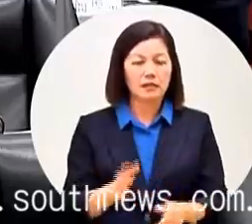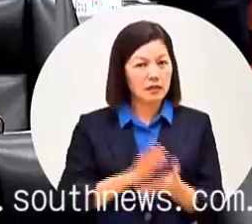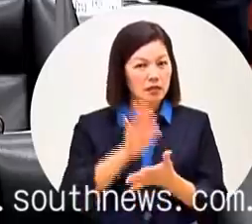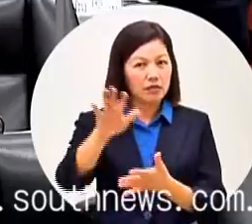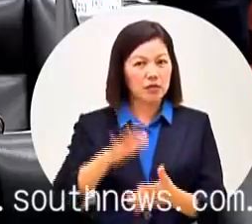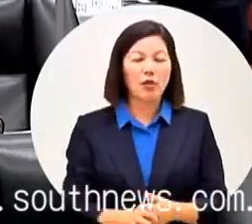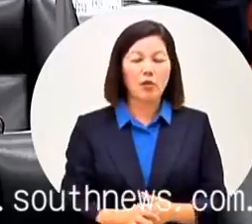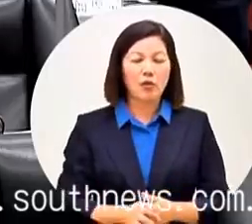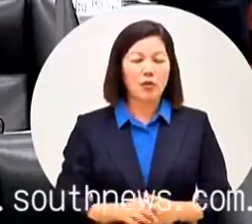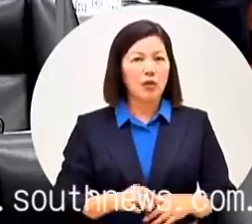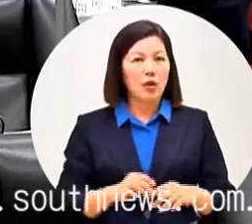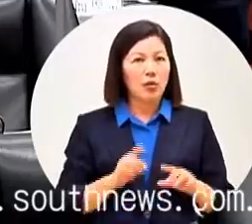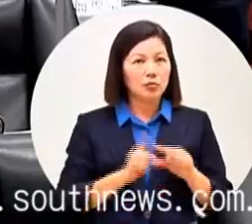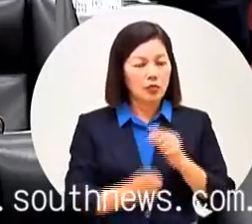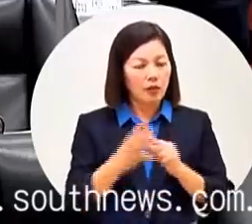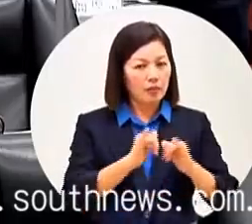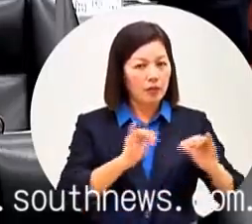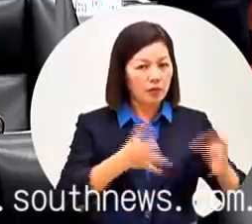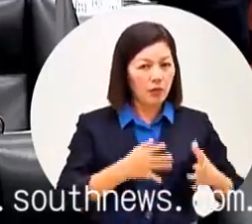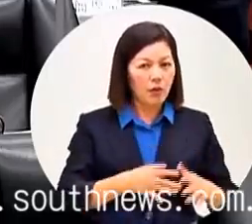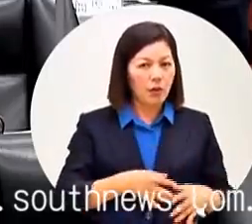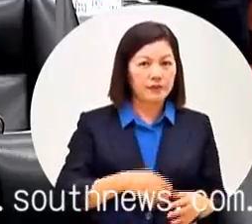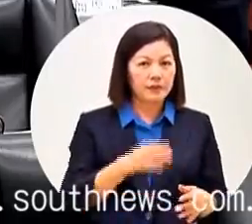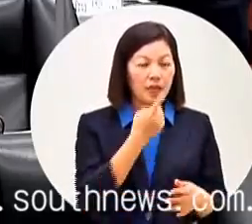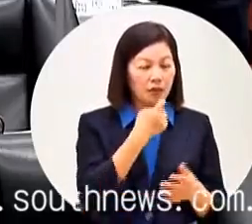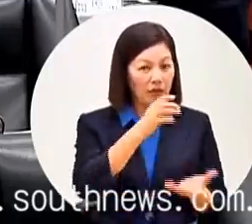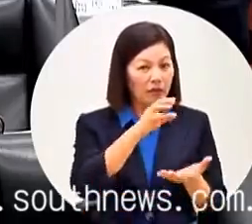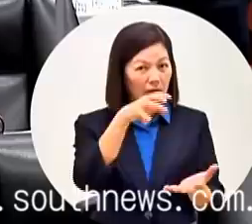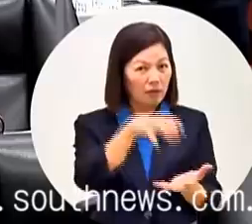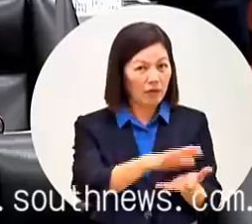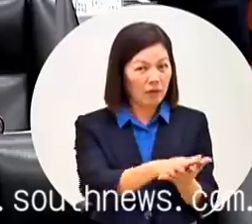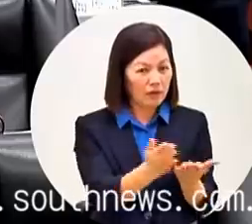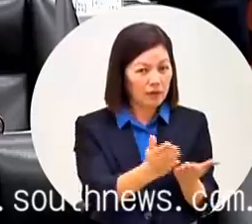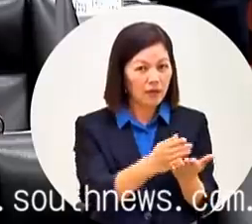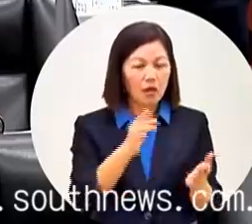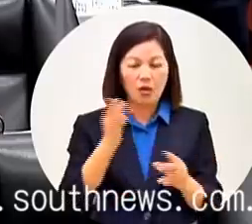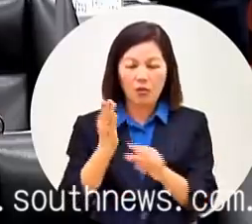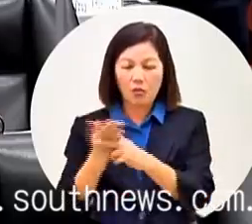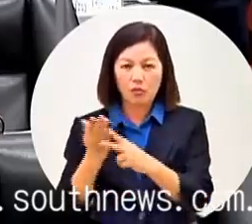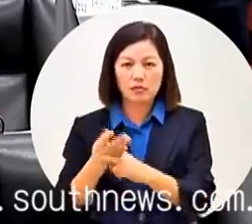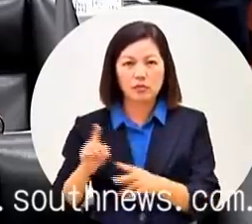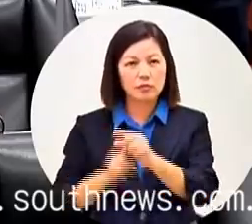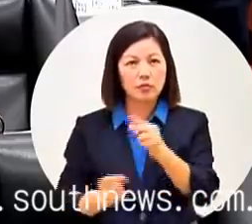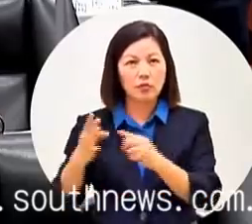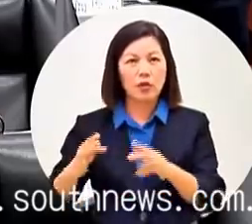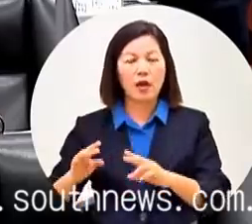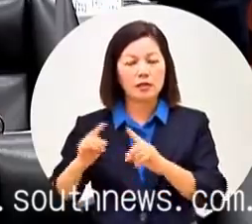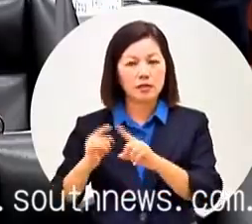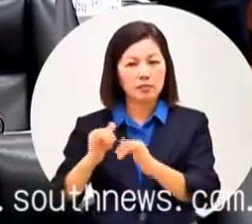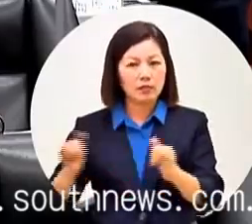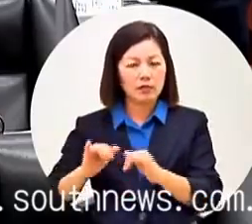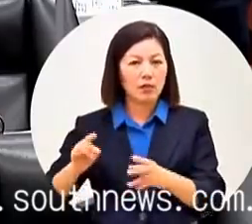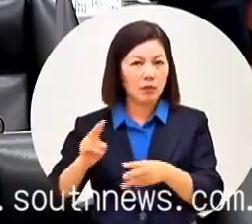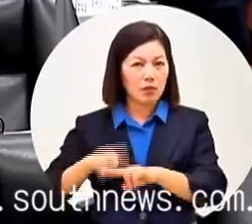的护照，还是要拿着中华人民共和国台湾特区的护照呢？这件事情的确非常多人在